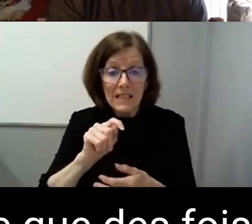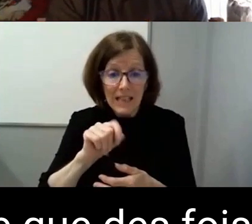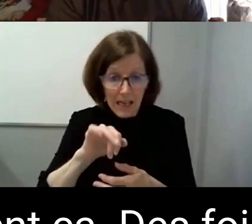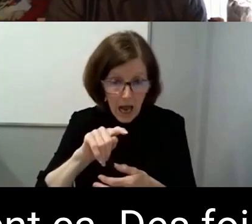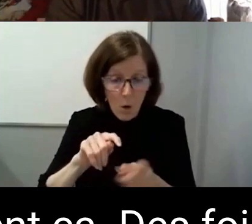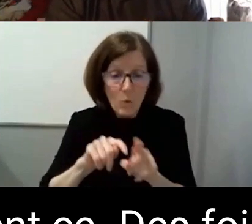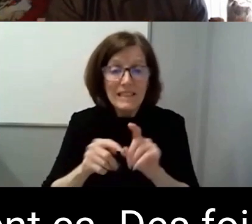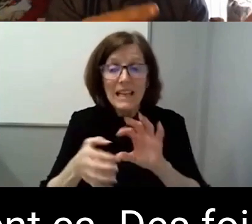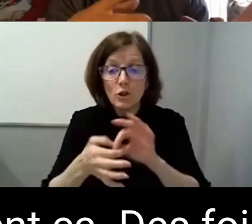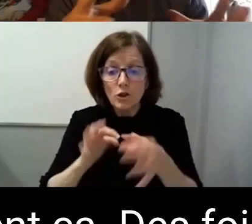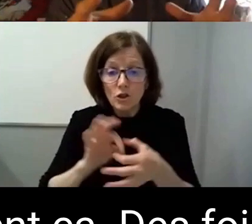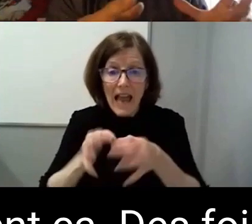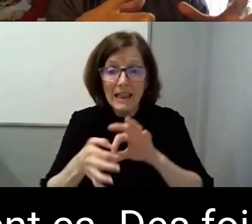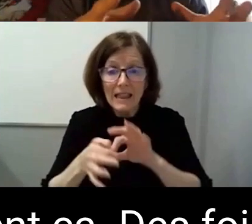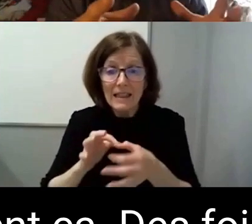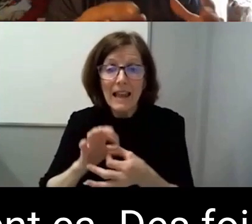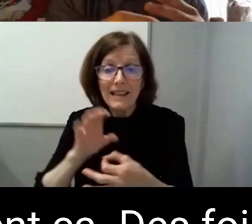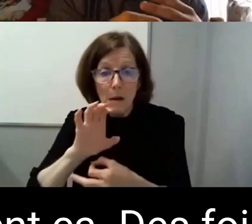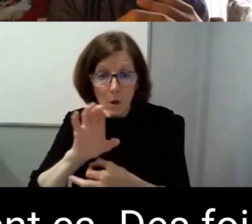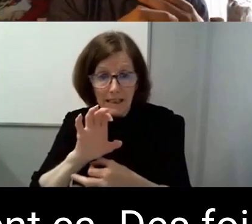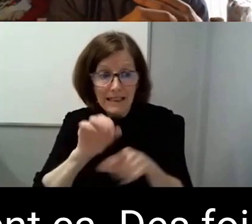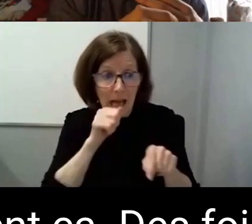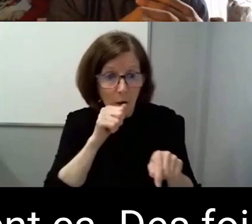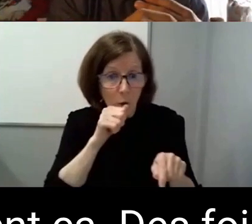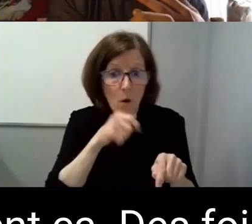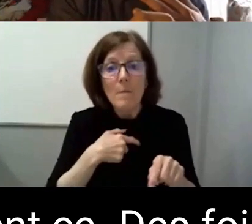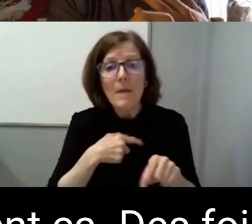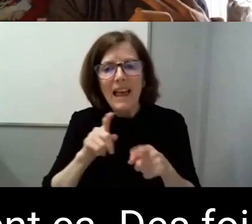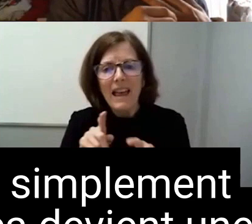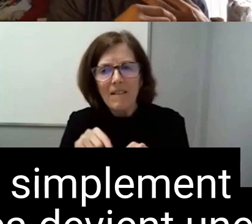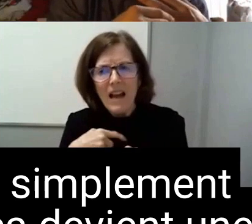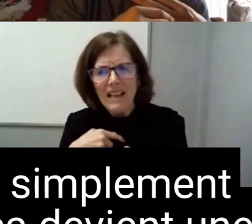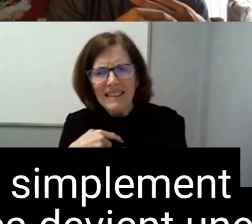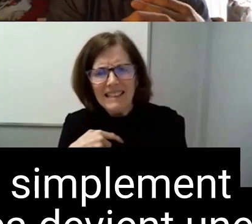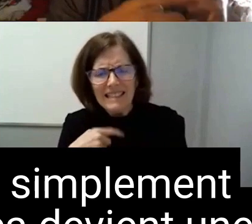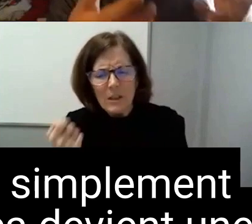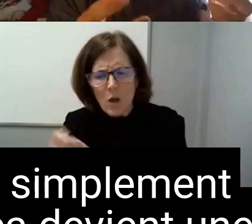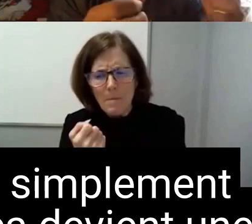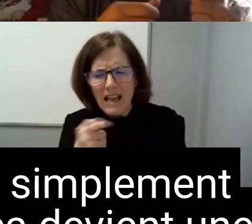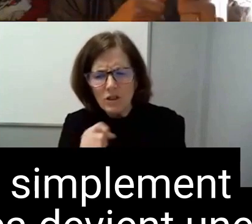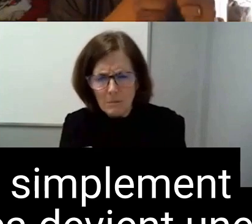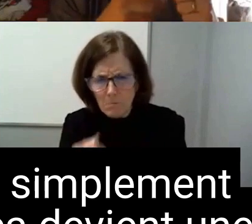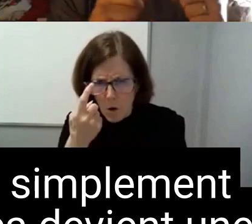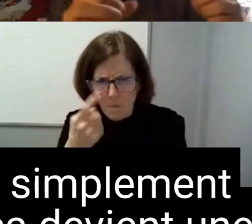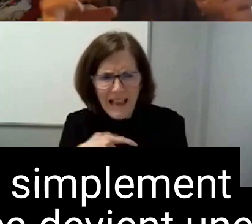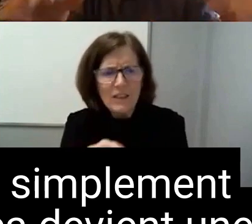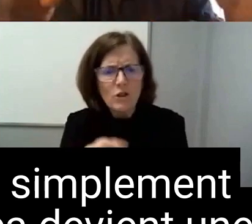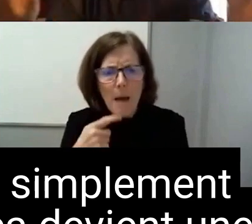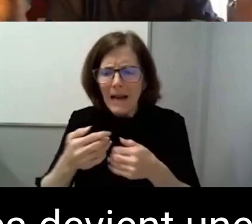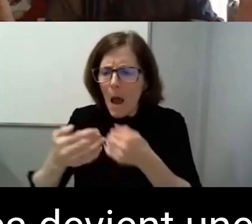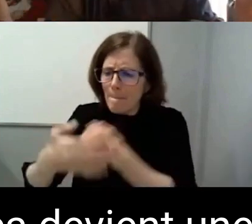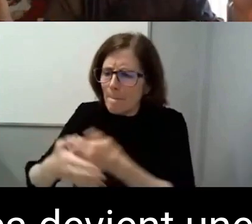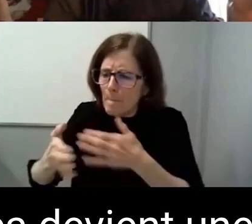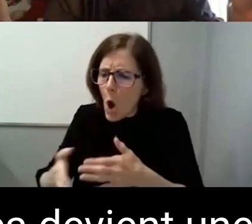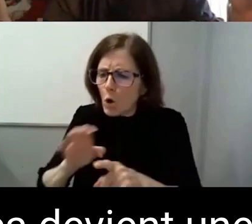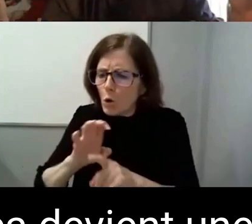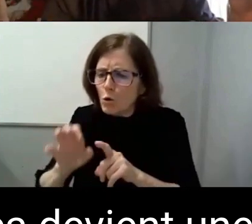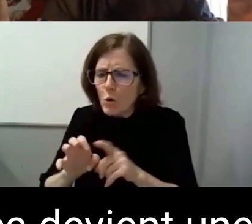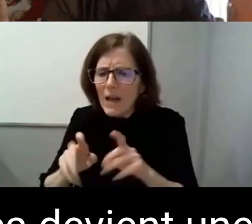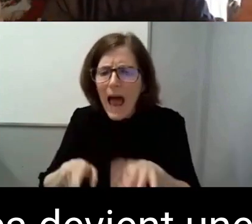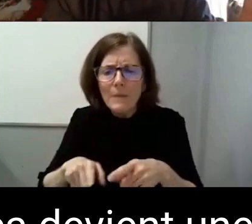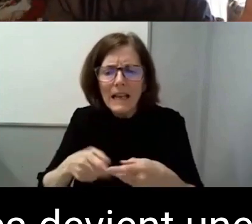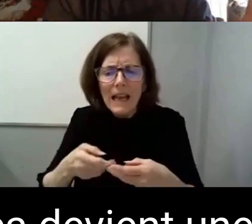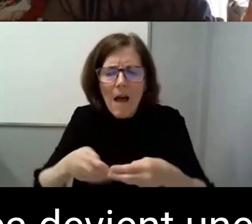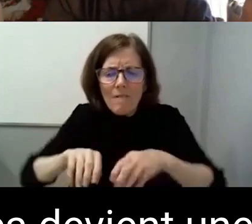que des fois, c'est dommage si on n'a pas compris exactement ça. Des fois, les gens vont prendre un bloc de culture puis simplement l'émietter sur le